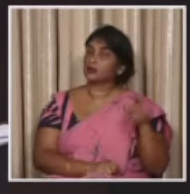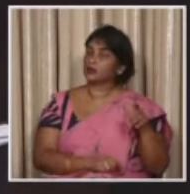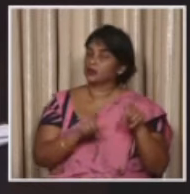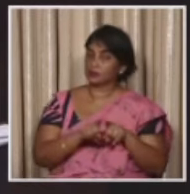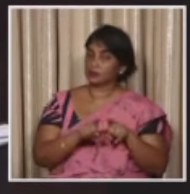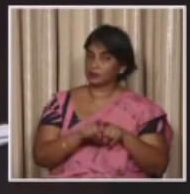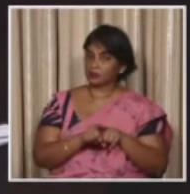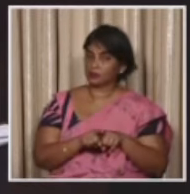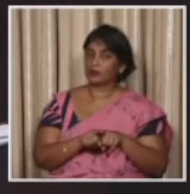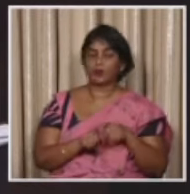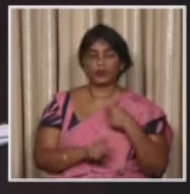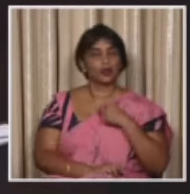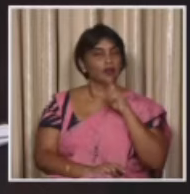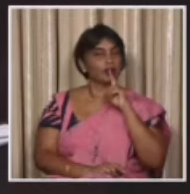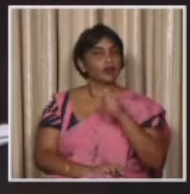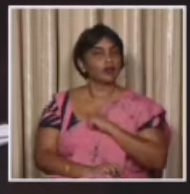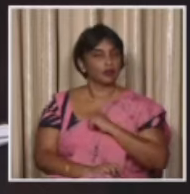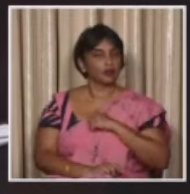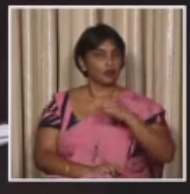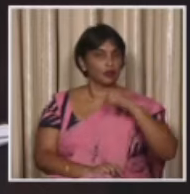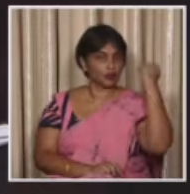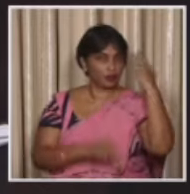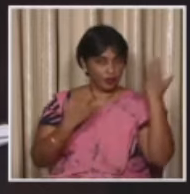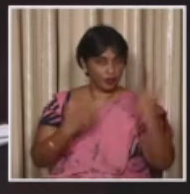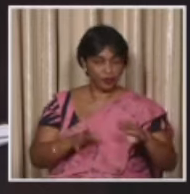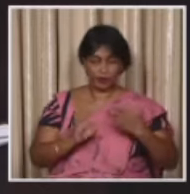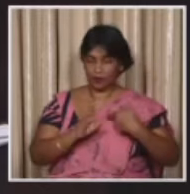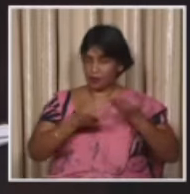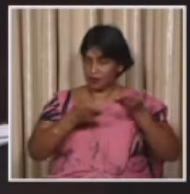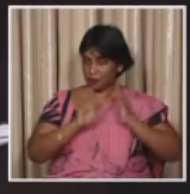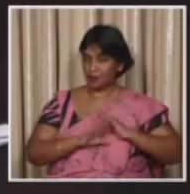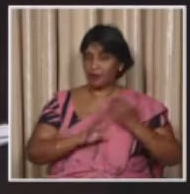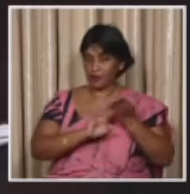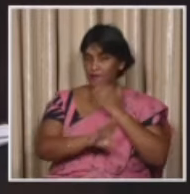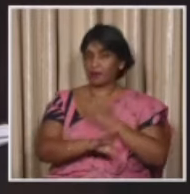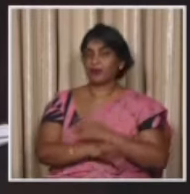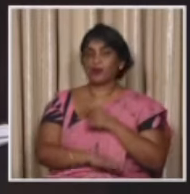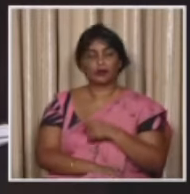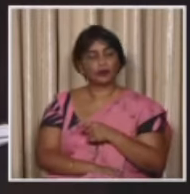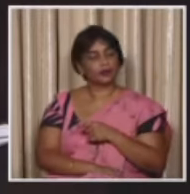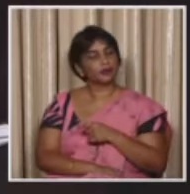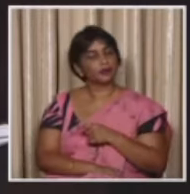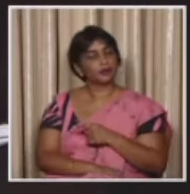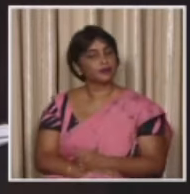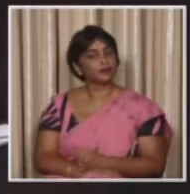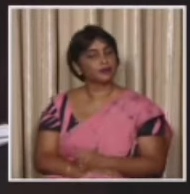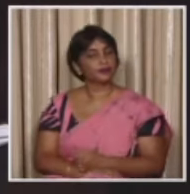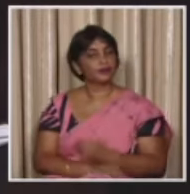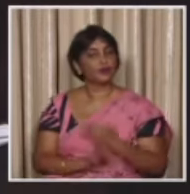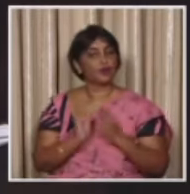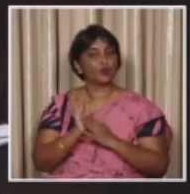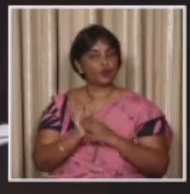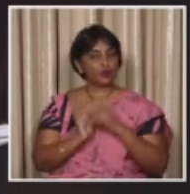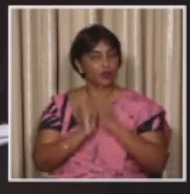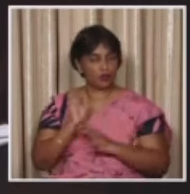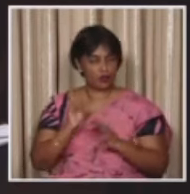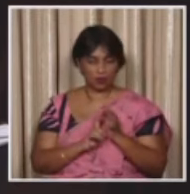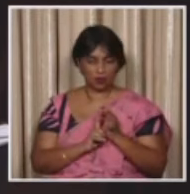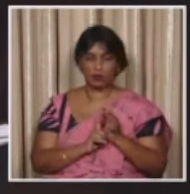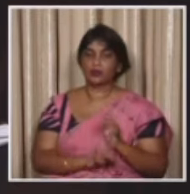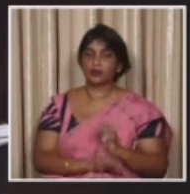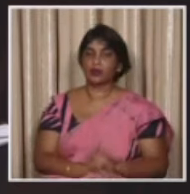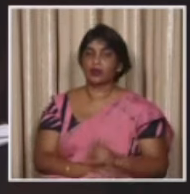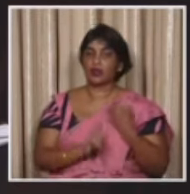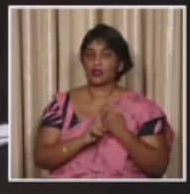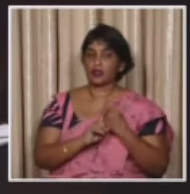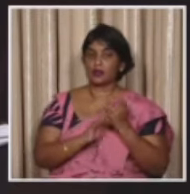වගේම මම කියන්න කැමති මගේ කතාව අවසන් කරන්නට පෙර මෙතනදී මුජිබු රහුමාන් මැතිතුමත්